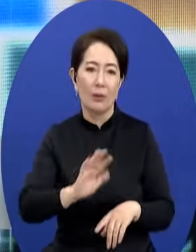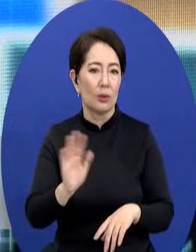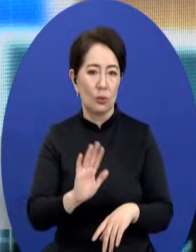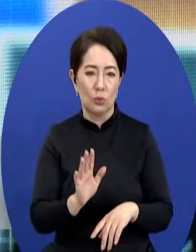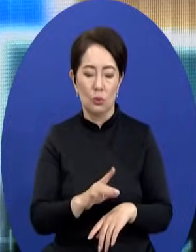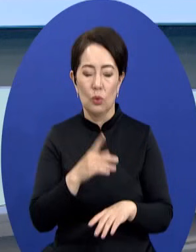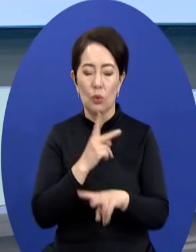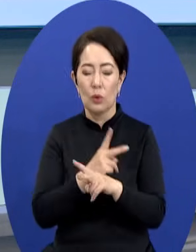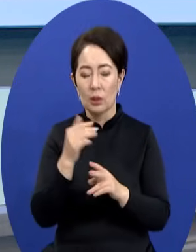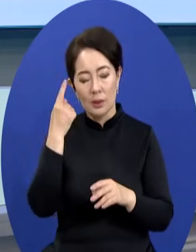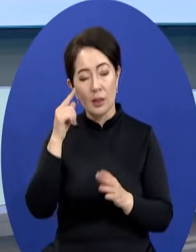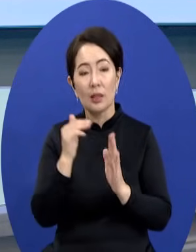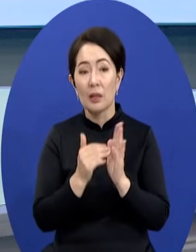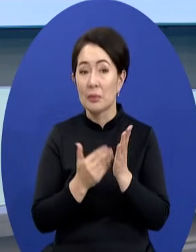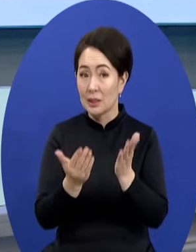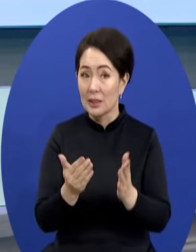тайлбарлаж байна.